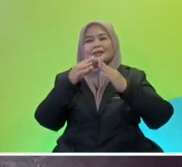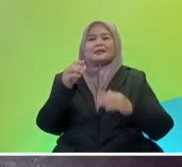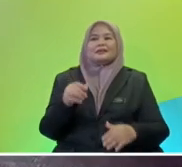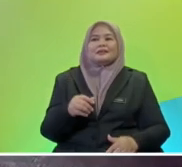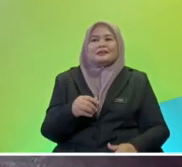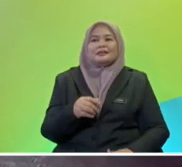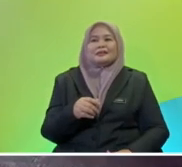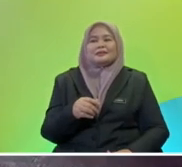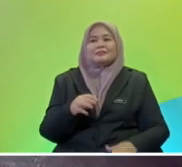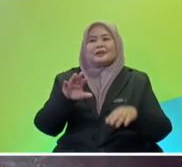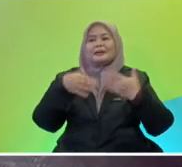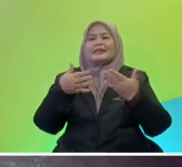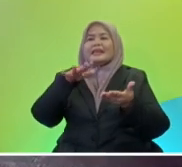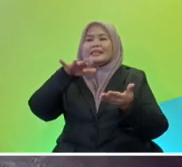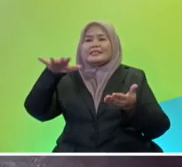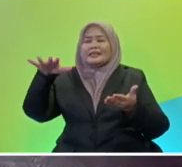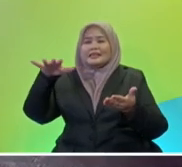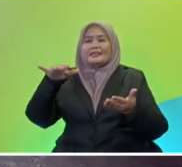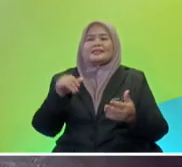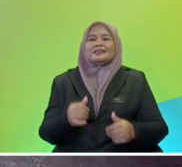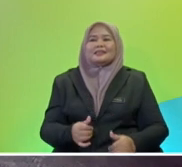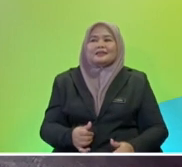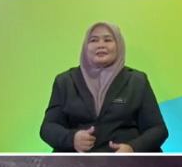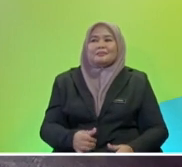tapi macam mana ya bagaimana